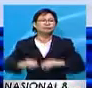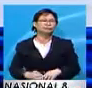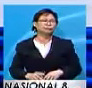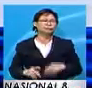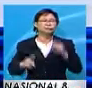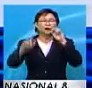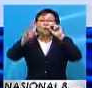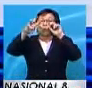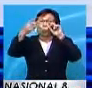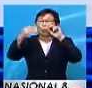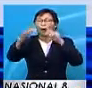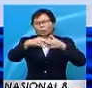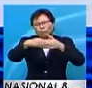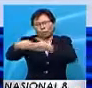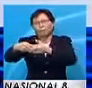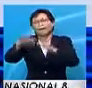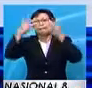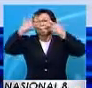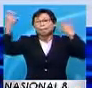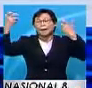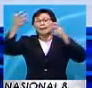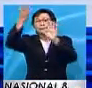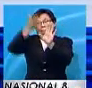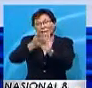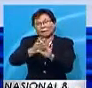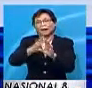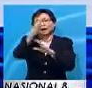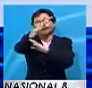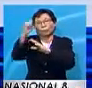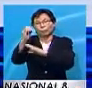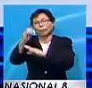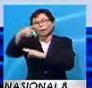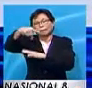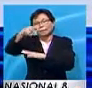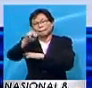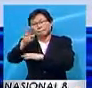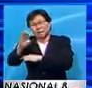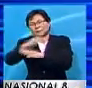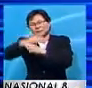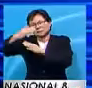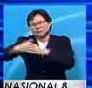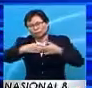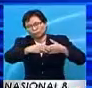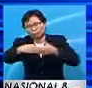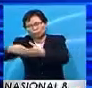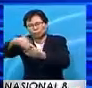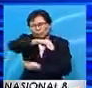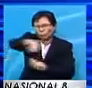Tan Sri Abdul Wahid pernah mengetuai Maybank, sebuah syarikat di bawah portfolio PNB selepas menerajui